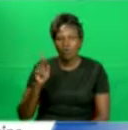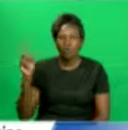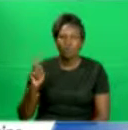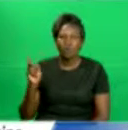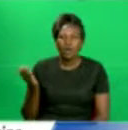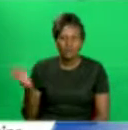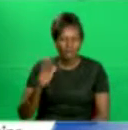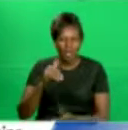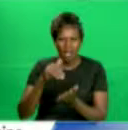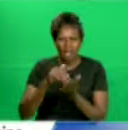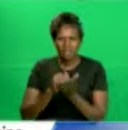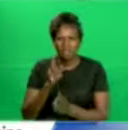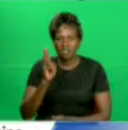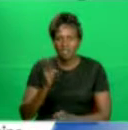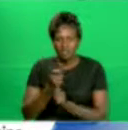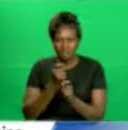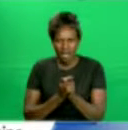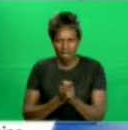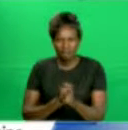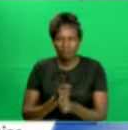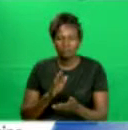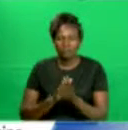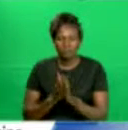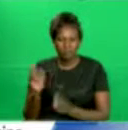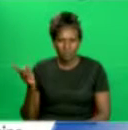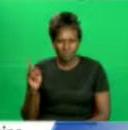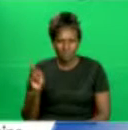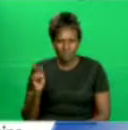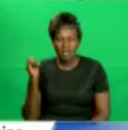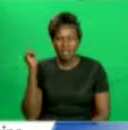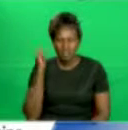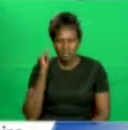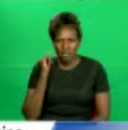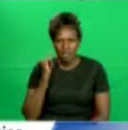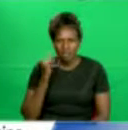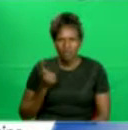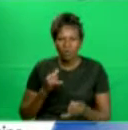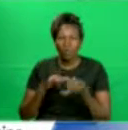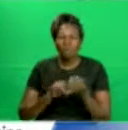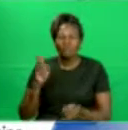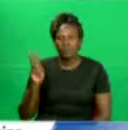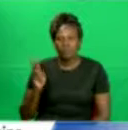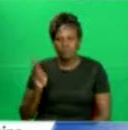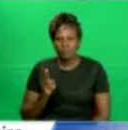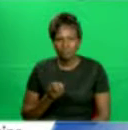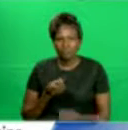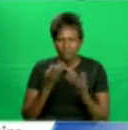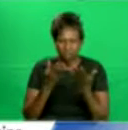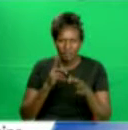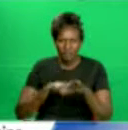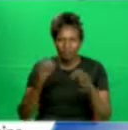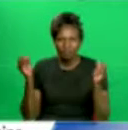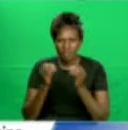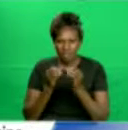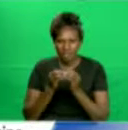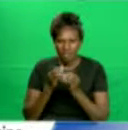kwa muhula wa pili ifikapo Agosti 8. Ahadi hii ilitolewa jana na mama wa taifa Bi Margaret Kenyatta alipokutana